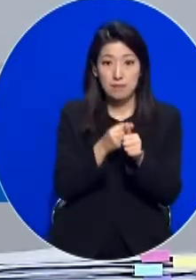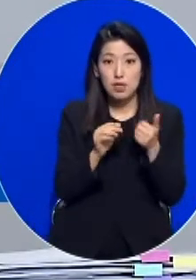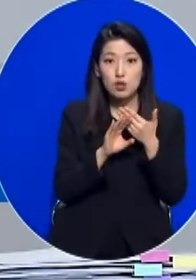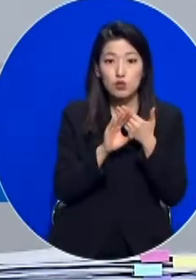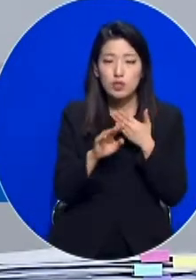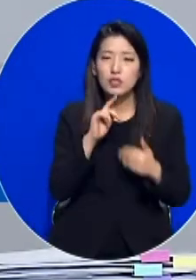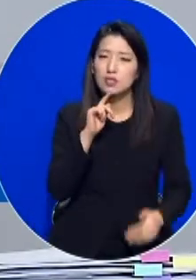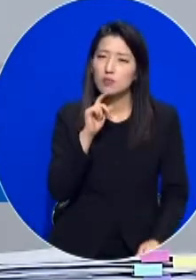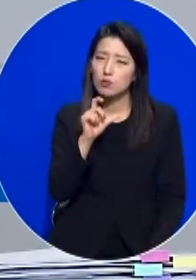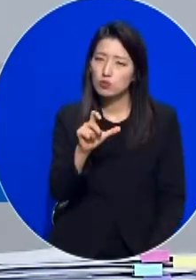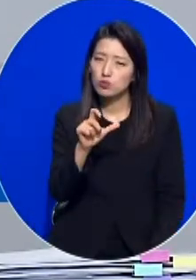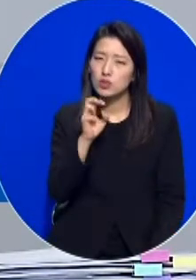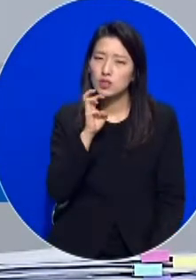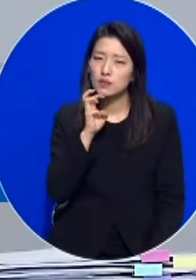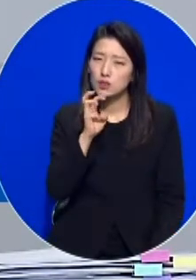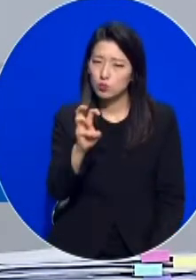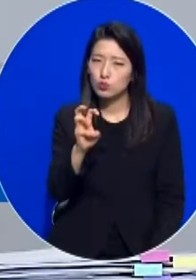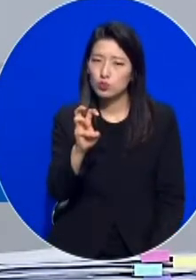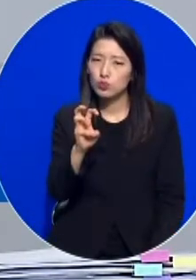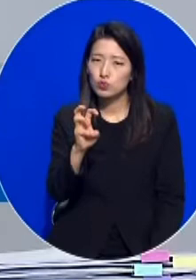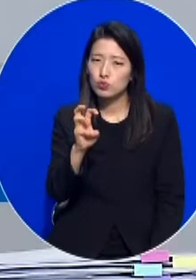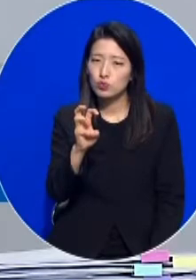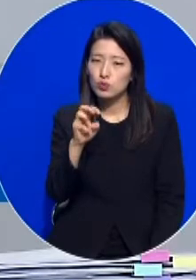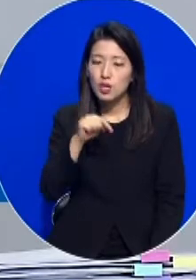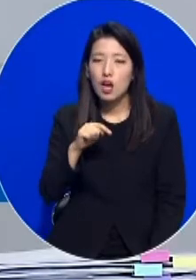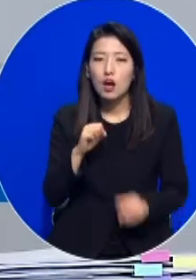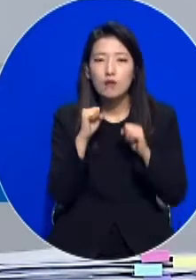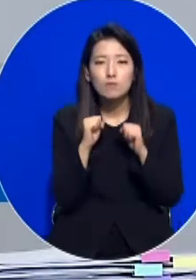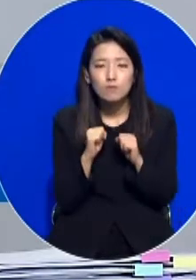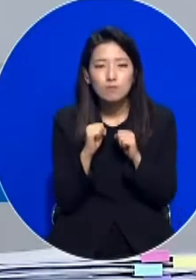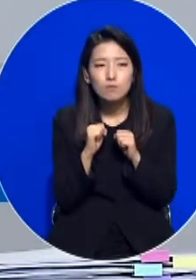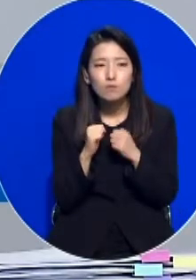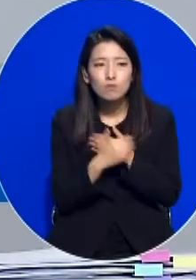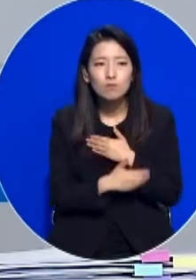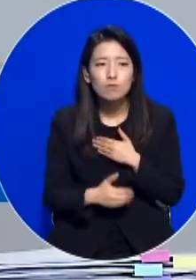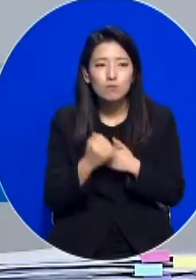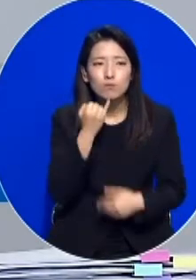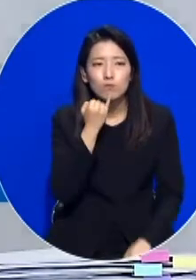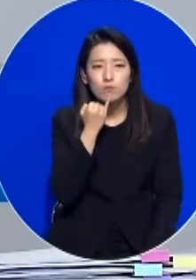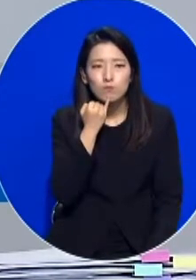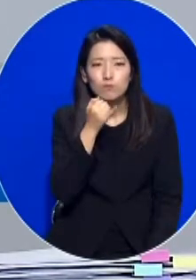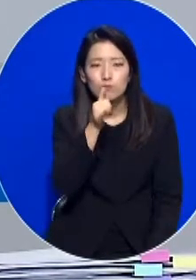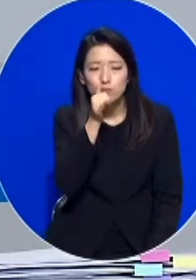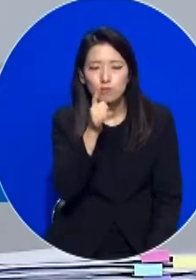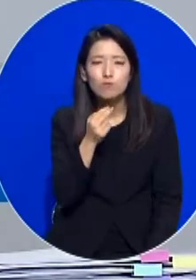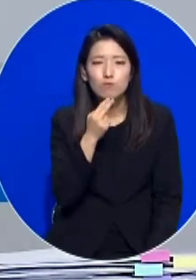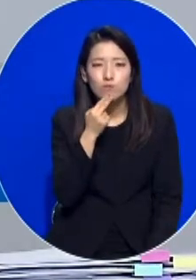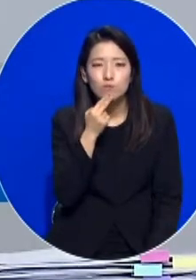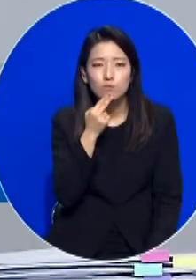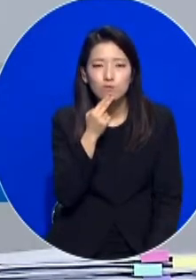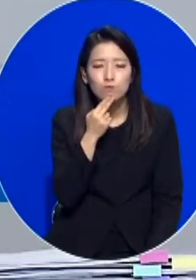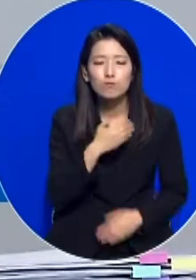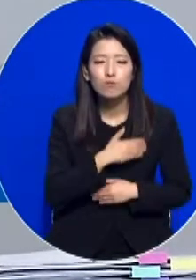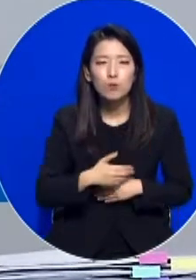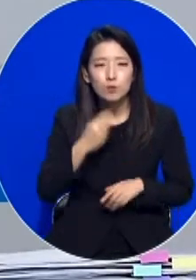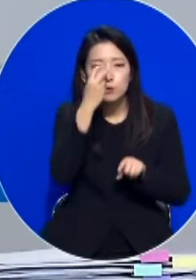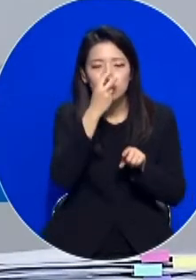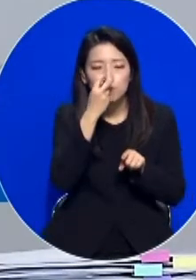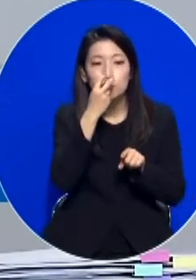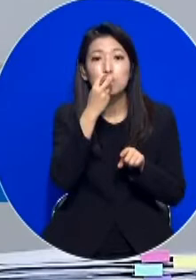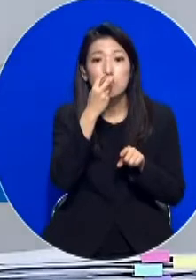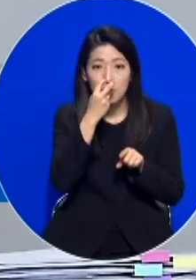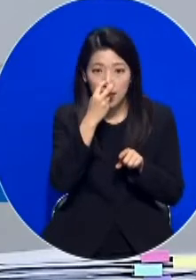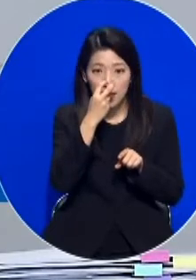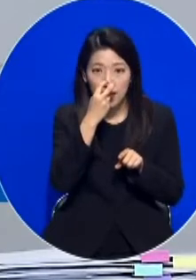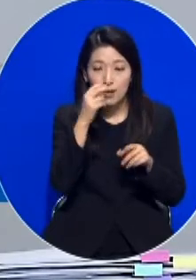후에 15분 내지 30분은 접종 기간에 머물러 이상반응 발생 여부를 관찰하고 귀가